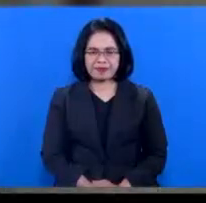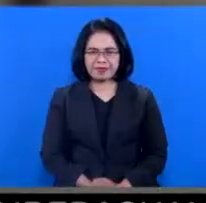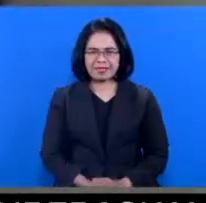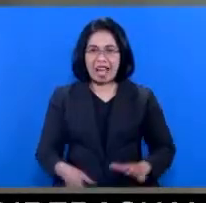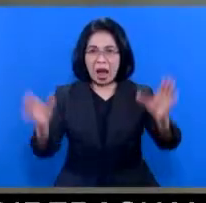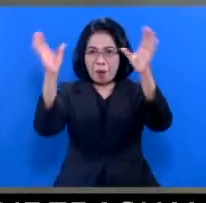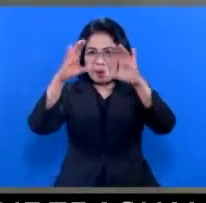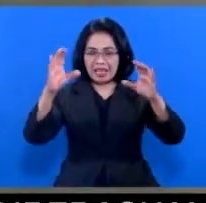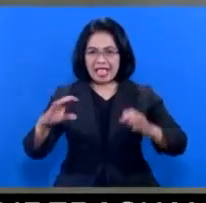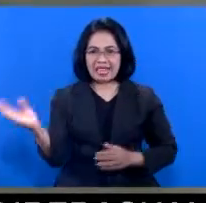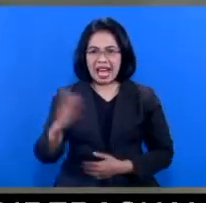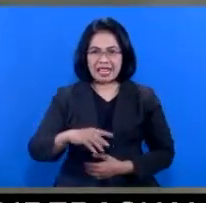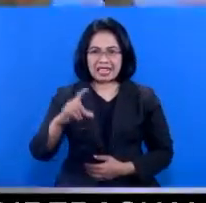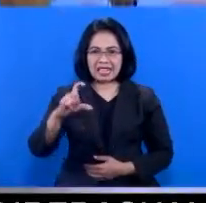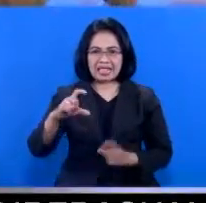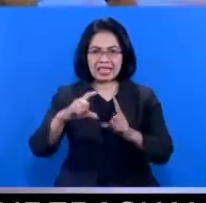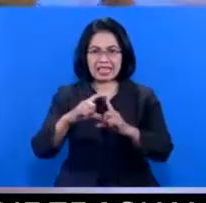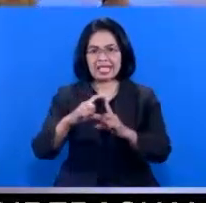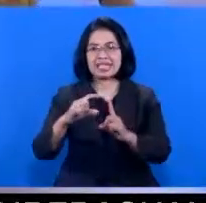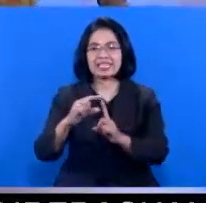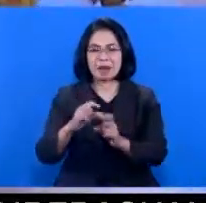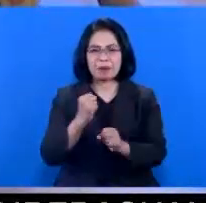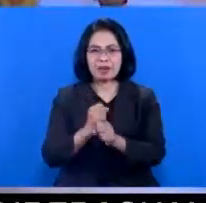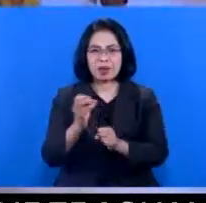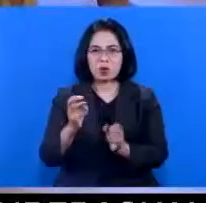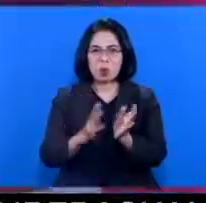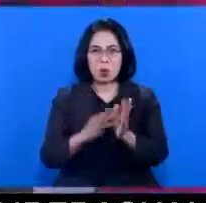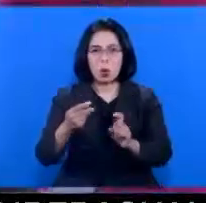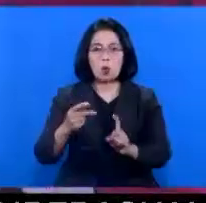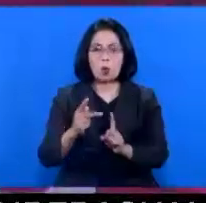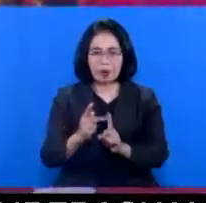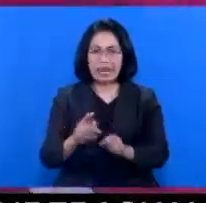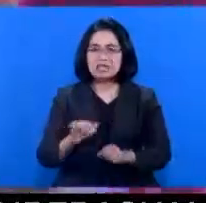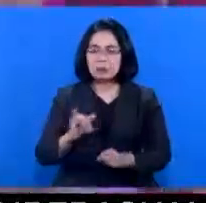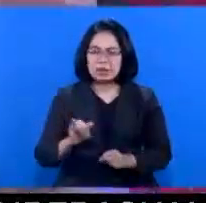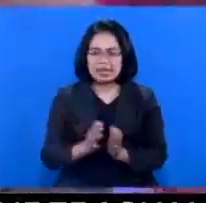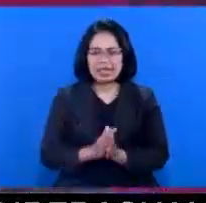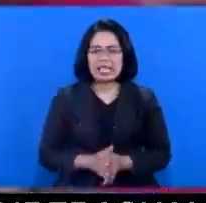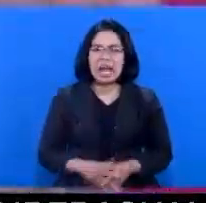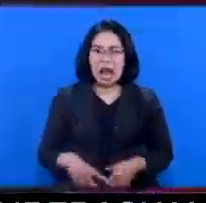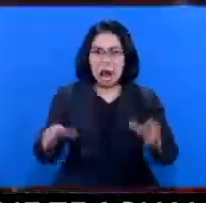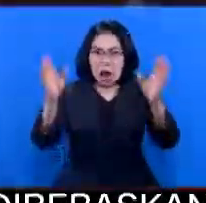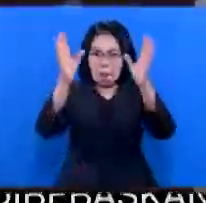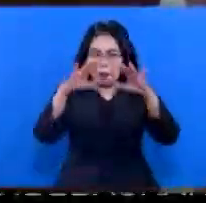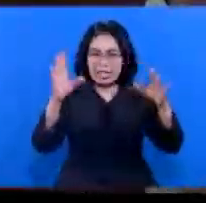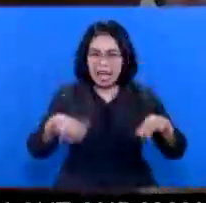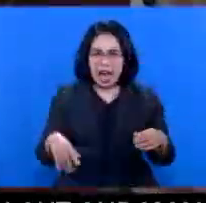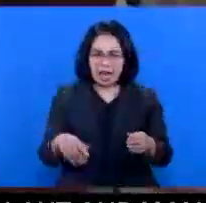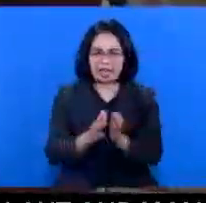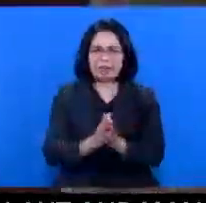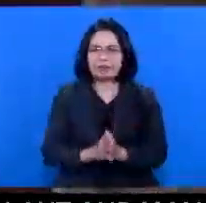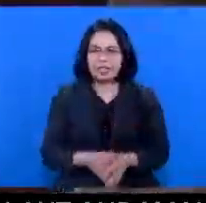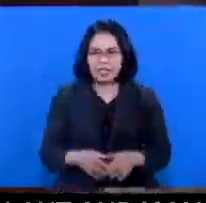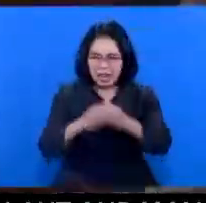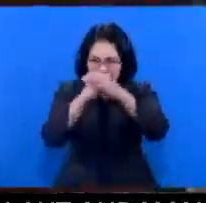Perayaan Cap Gome biasanya tak kalah meriah dengan perayaan Imlek. Terlebih bagi masyarakat Tionghoa, Cap Gome